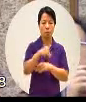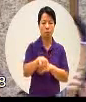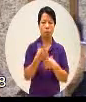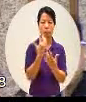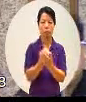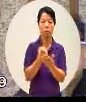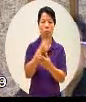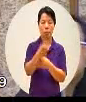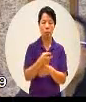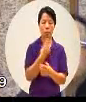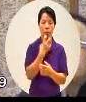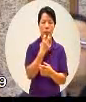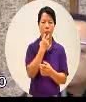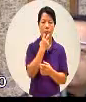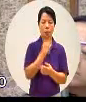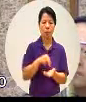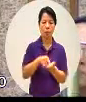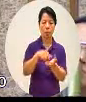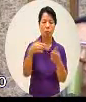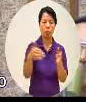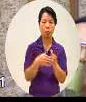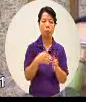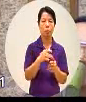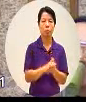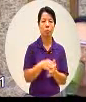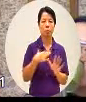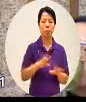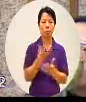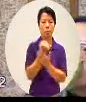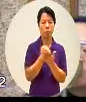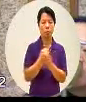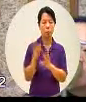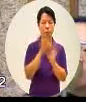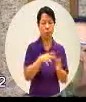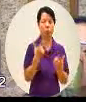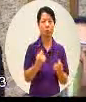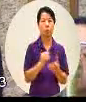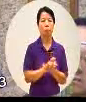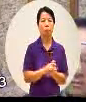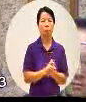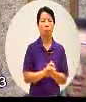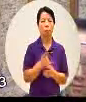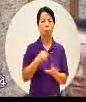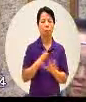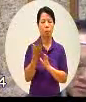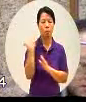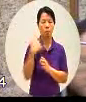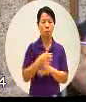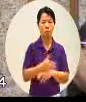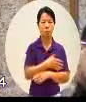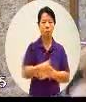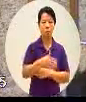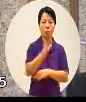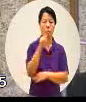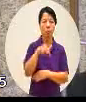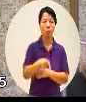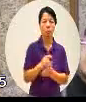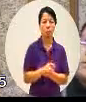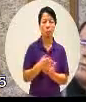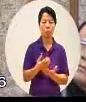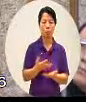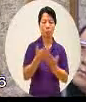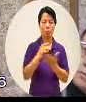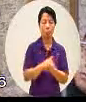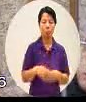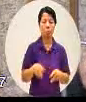送到中央，那其实现在的状况是维持在这边。那我必须承认说，当初县府时候提出来本州扩